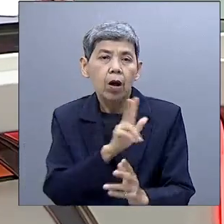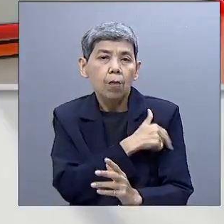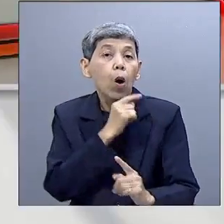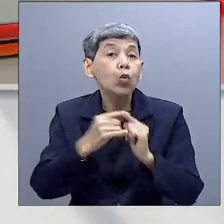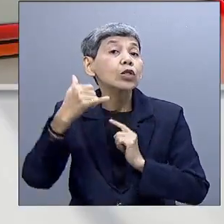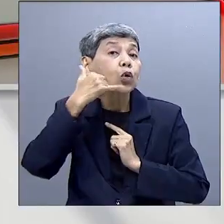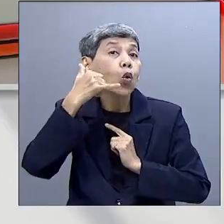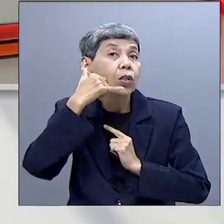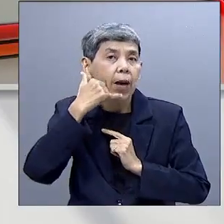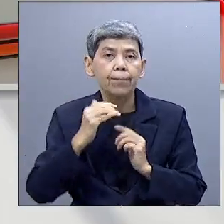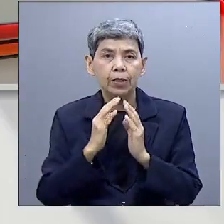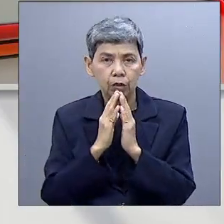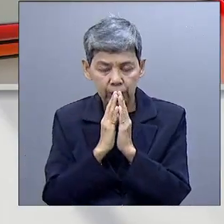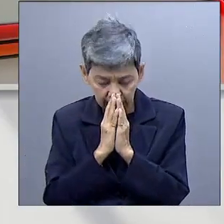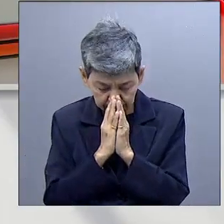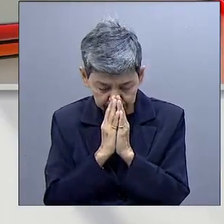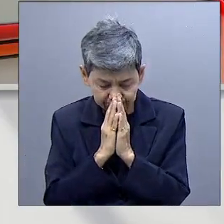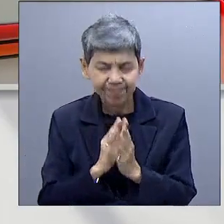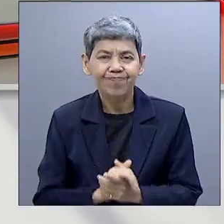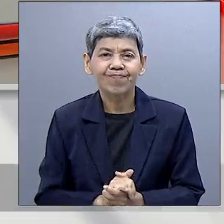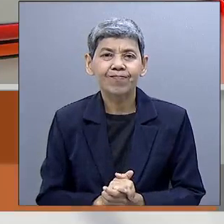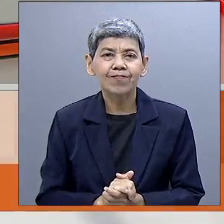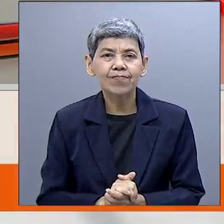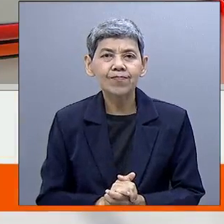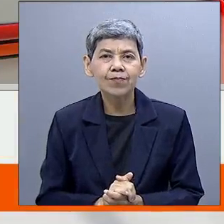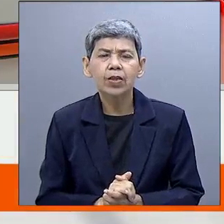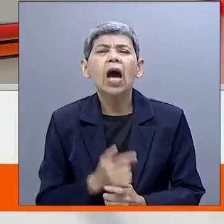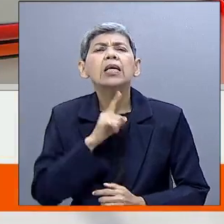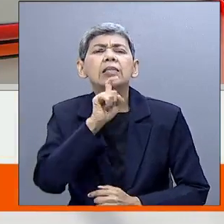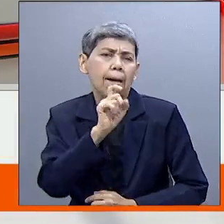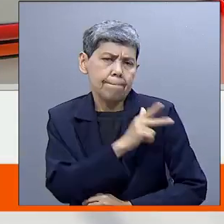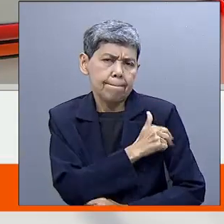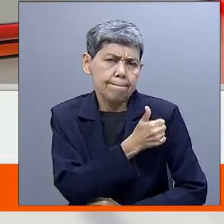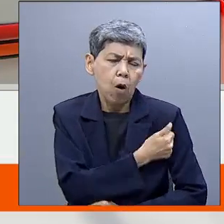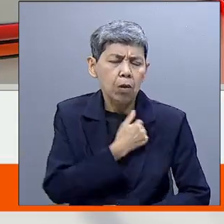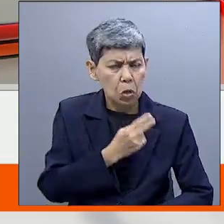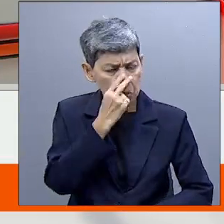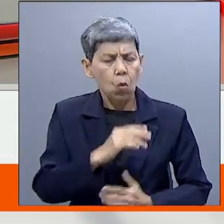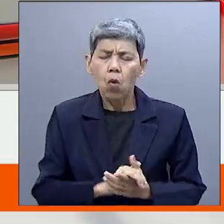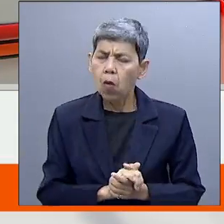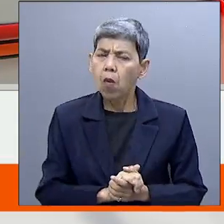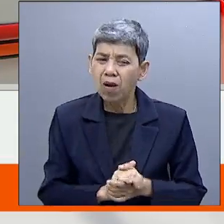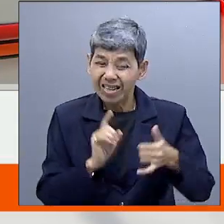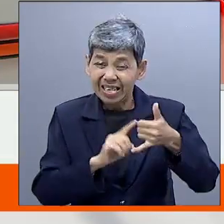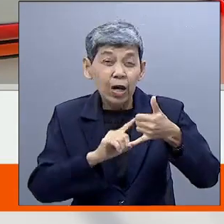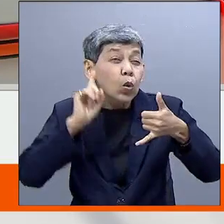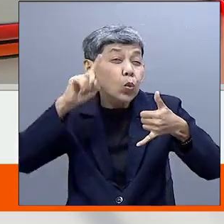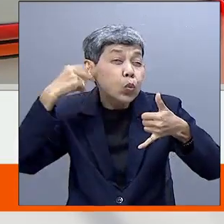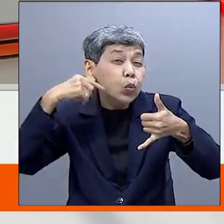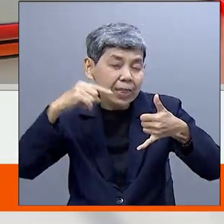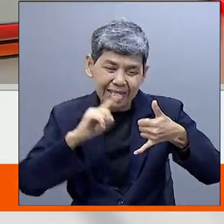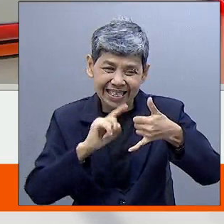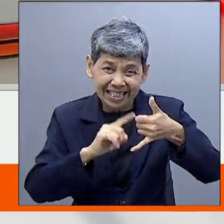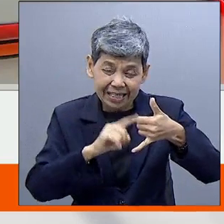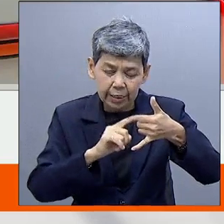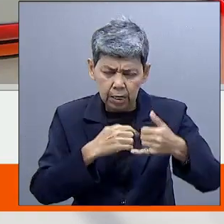ดีค่ะ สวัสดีครับ ค่ะคุณหมอคะในคดีนี้เนี่ยถูกจับตามองอย่างมากว่าพฤติกรรมที่หลายๆคน